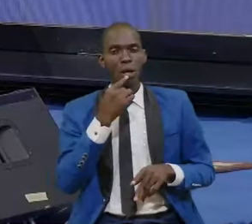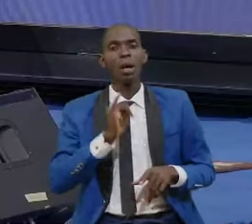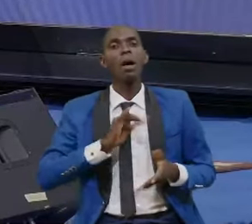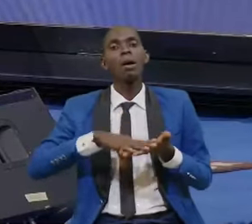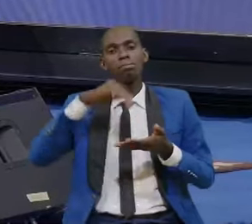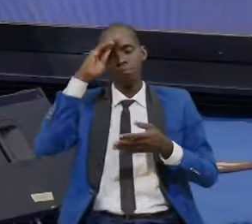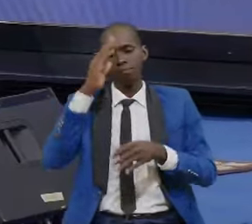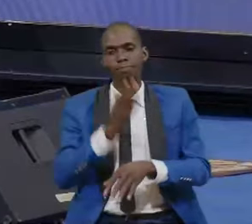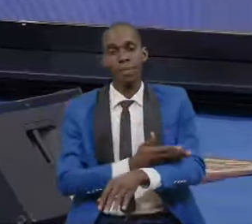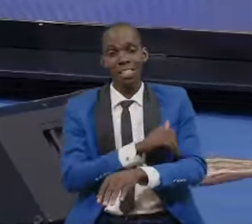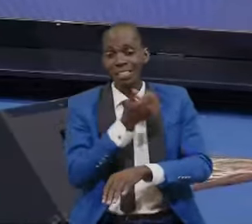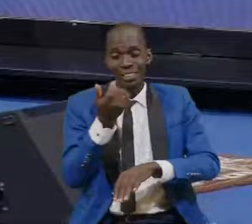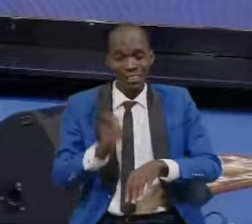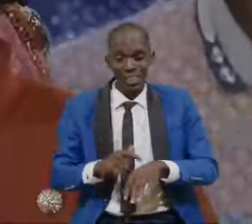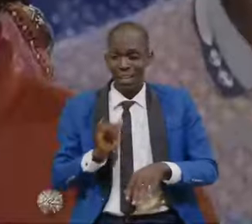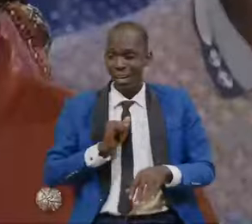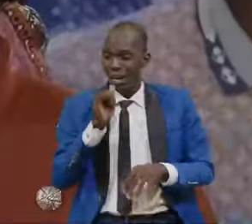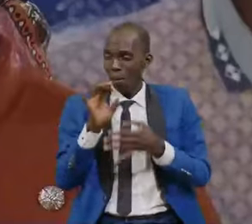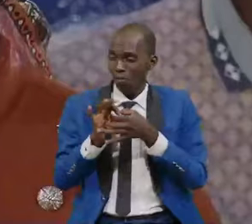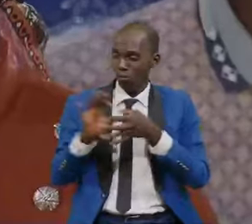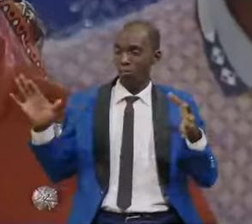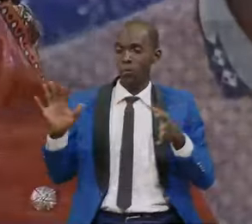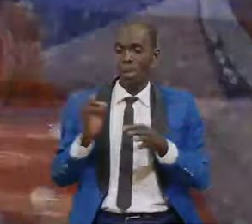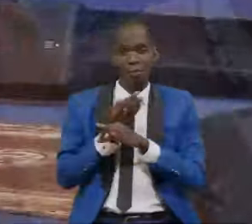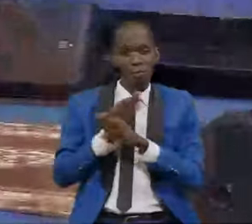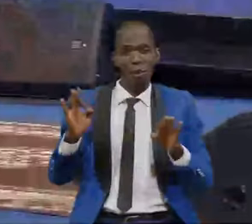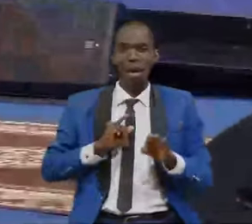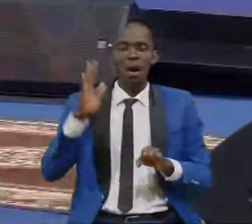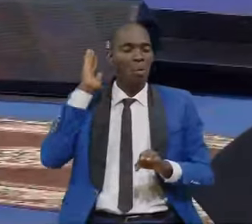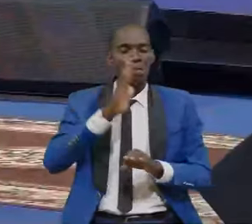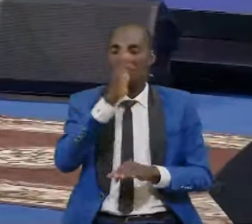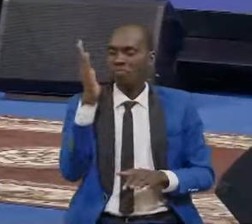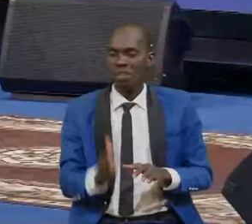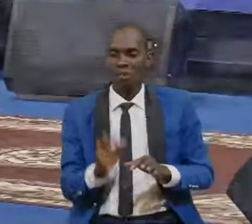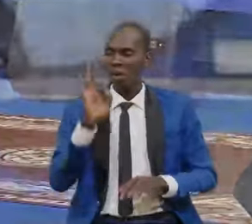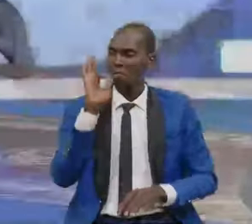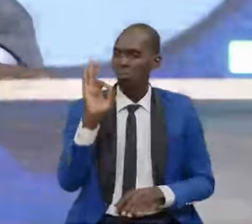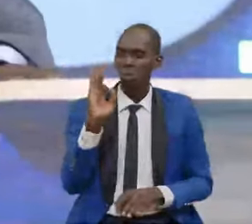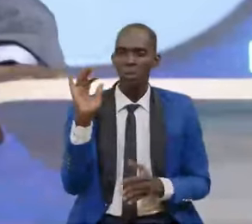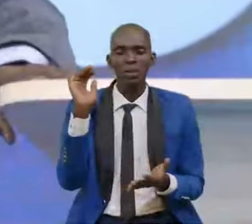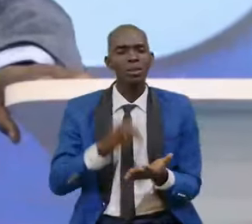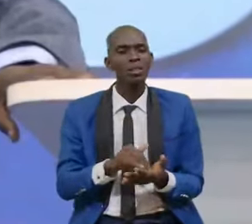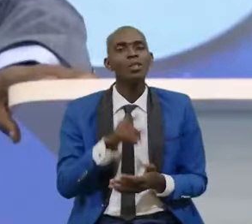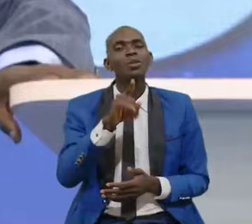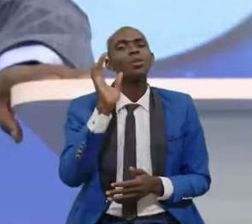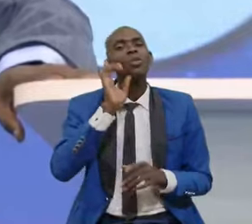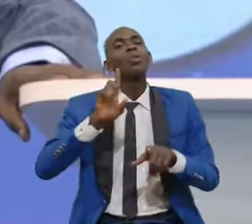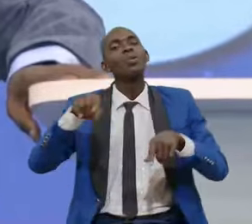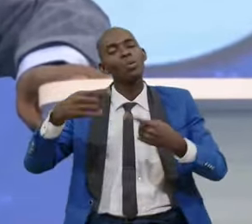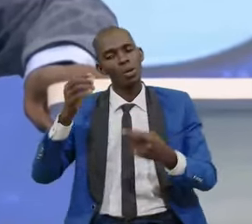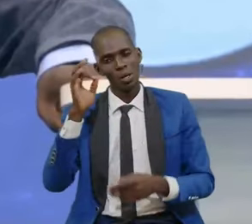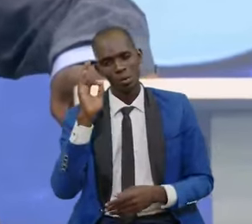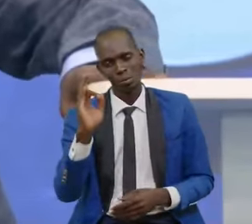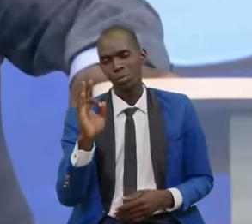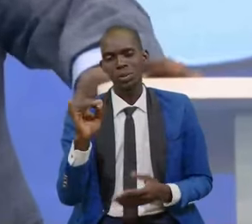vais plus jamais prêcher encore. Non, tu vas prêcher encore, tu vas prêcher encore. Pourquoi les tests et les